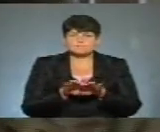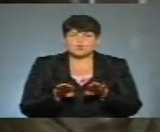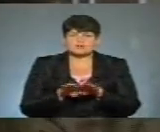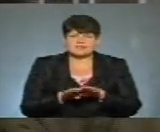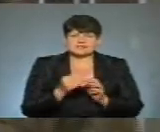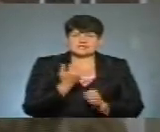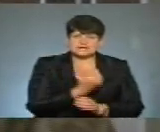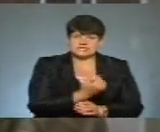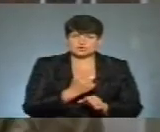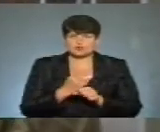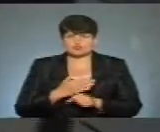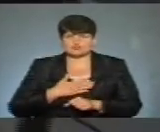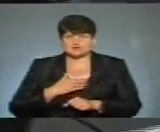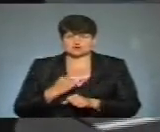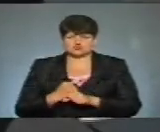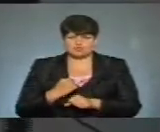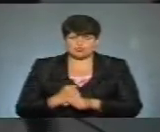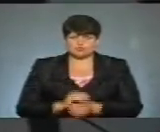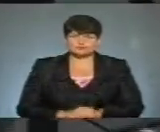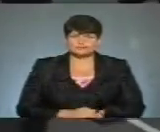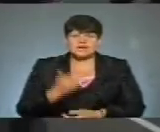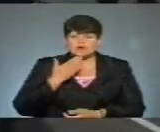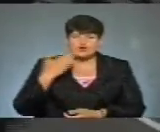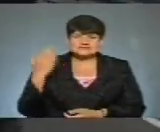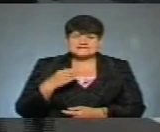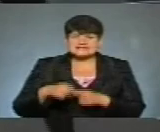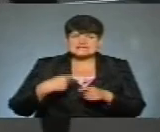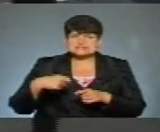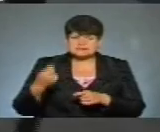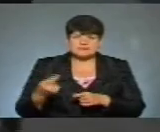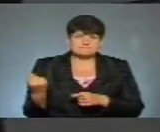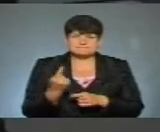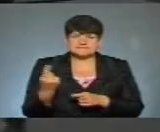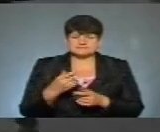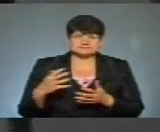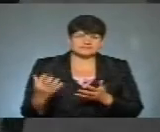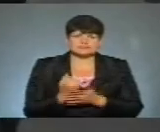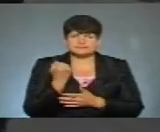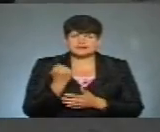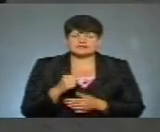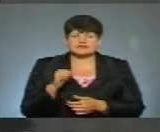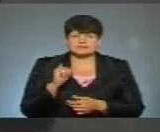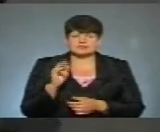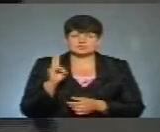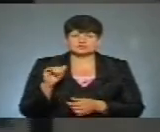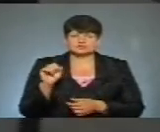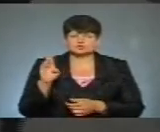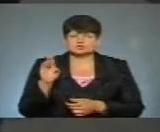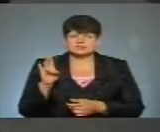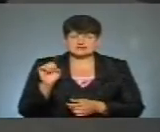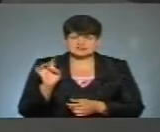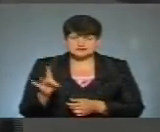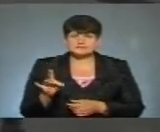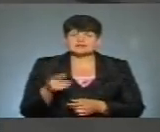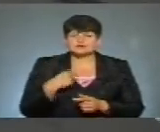їхньою роботою і наша робота просто. В останній естафеті першим фінішував рятувальник Іван Кушнір. Чоловік каже, у цій